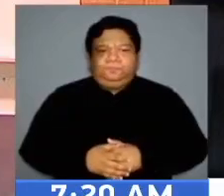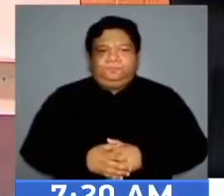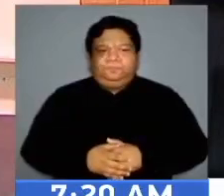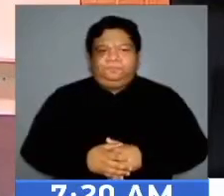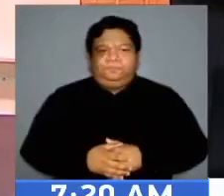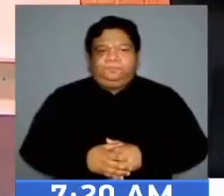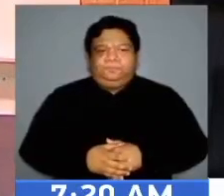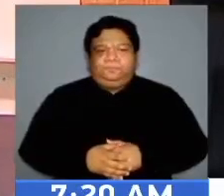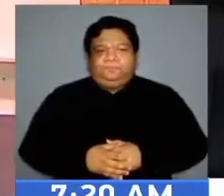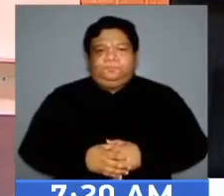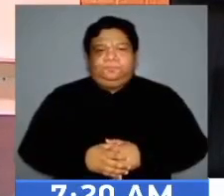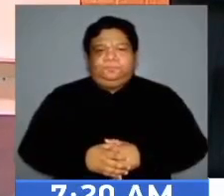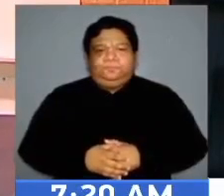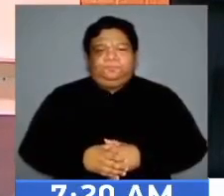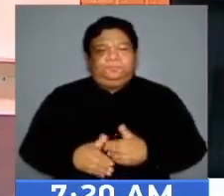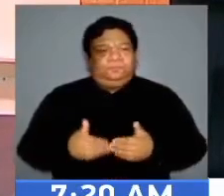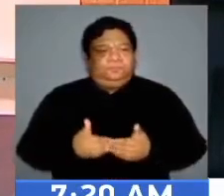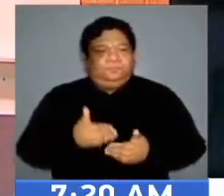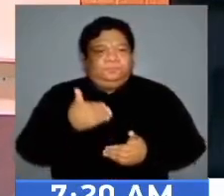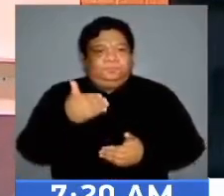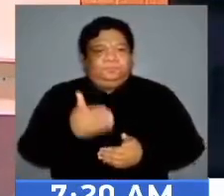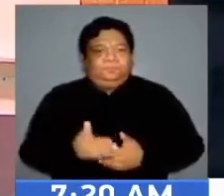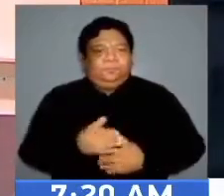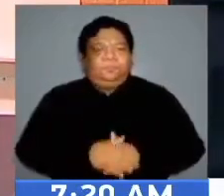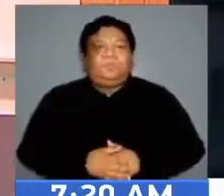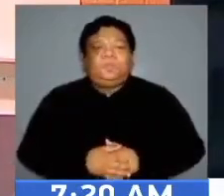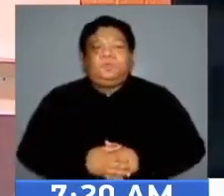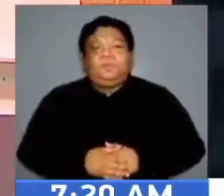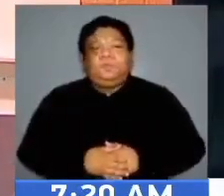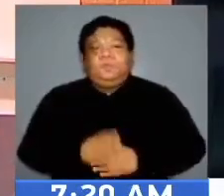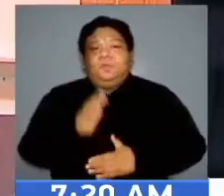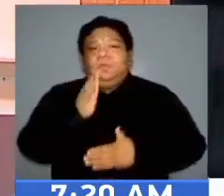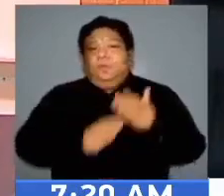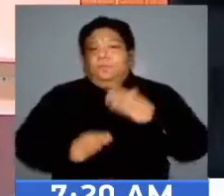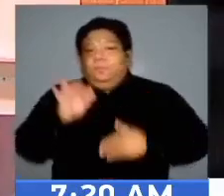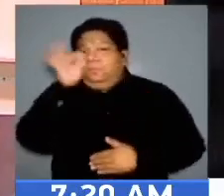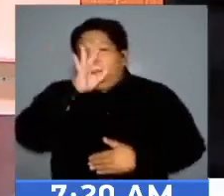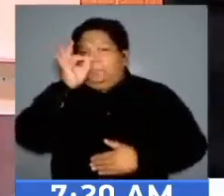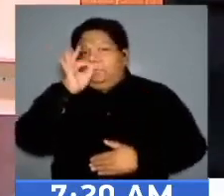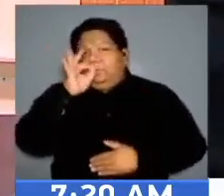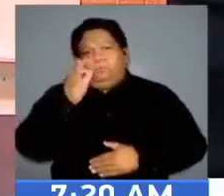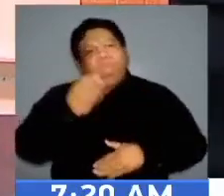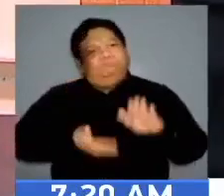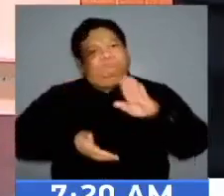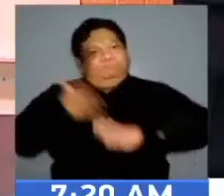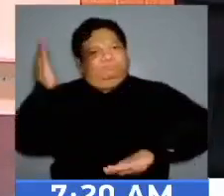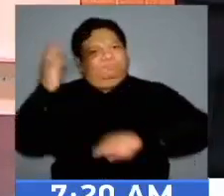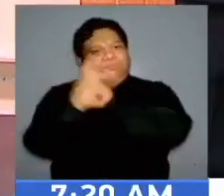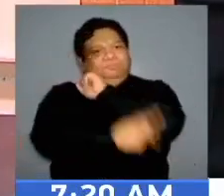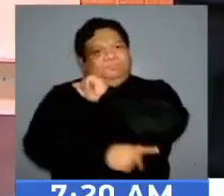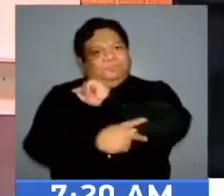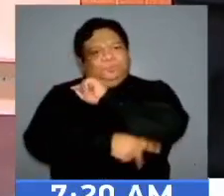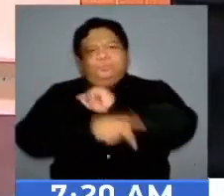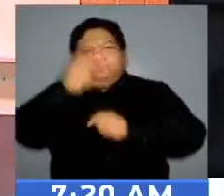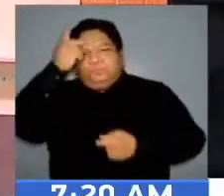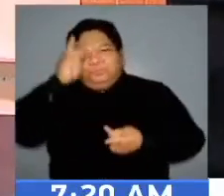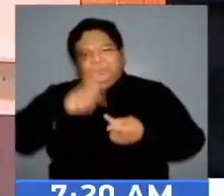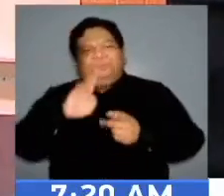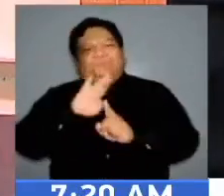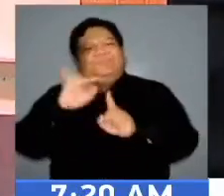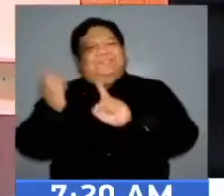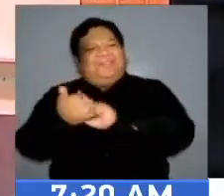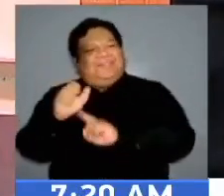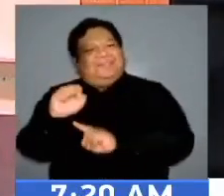ilang kababayan natin ang maagang bumyahe pauwi sa kanilang mga probinsya para po sa Barangay at sk election at pati undas